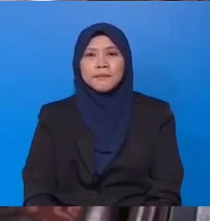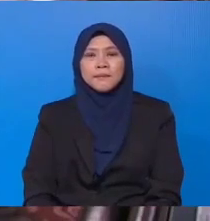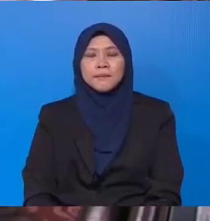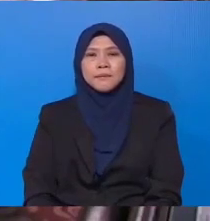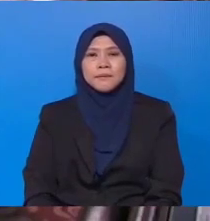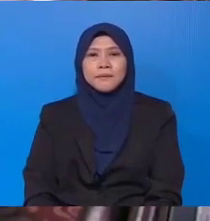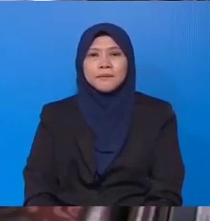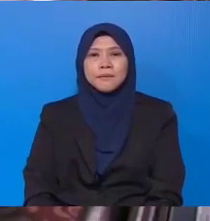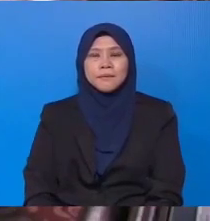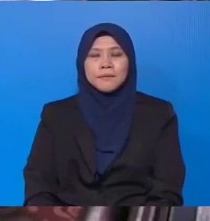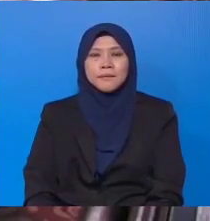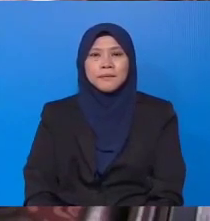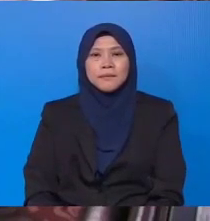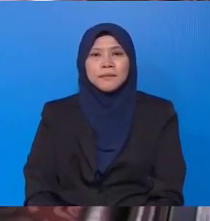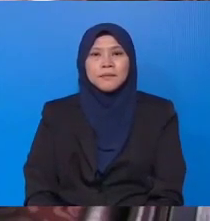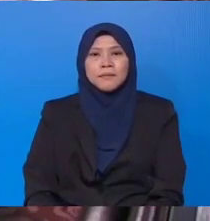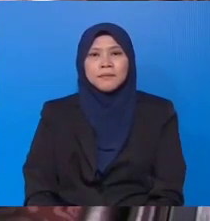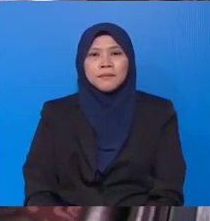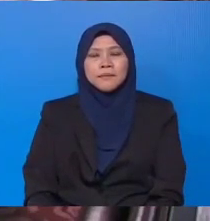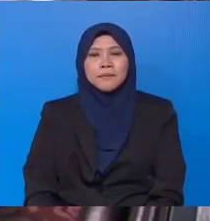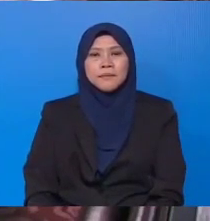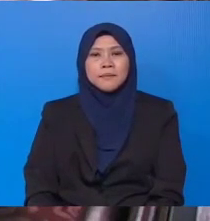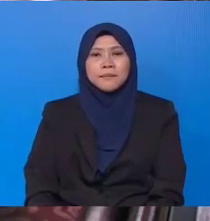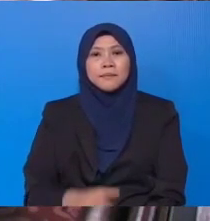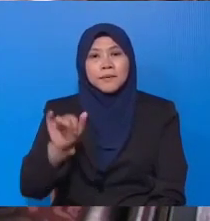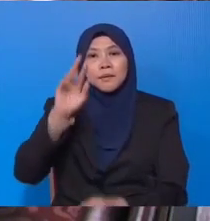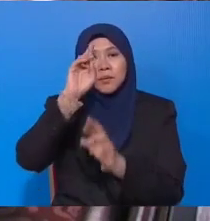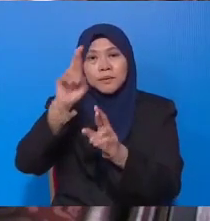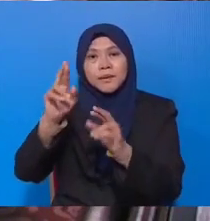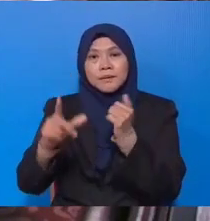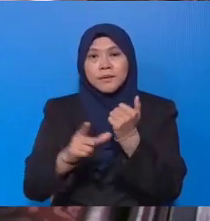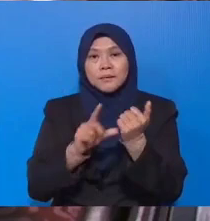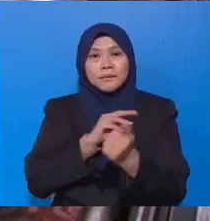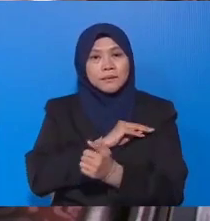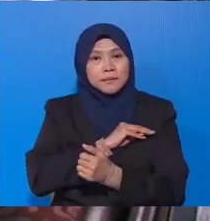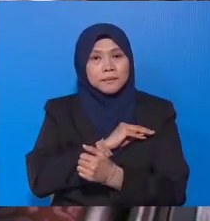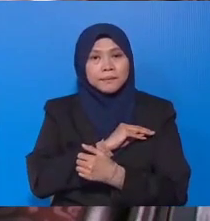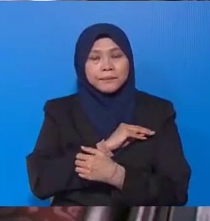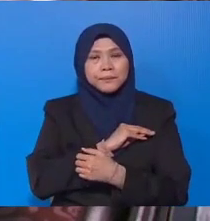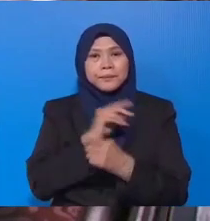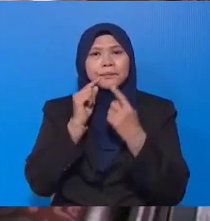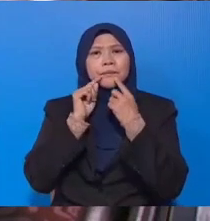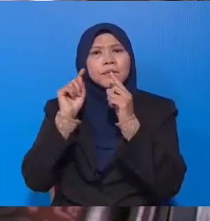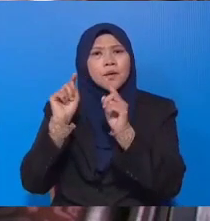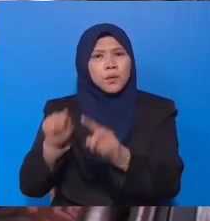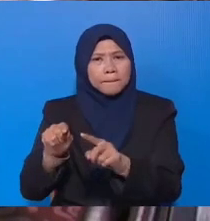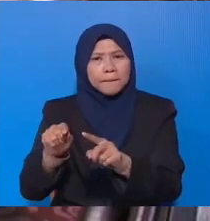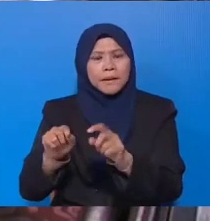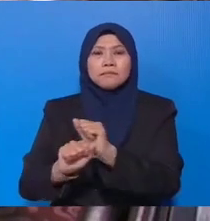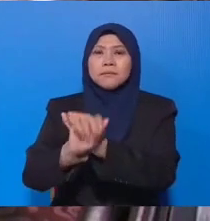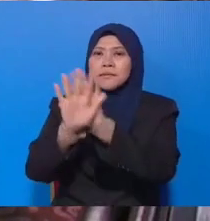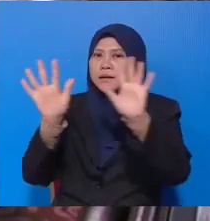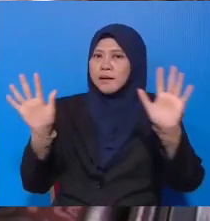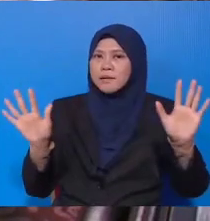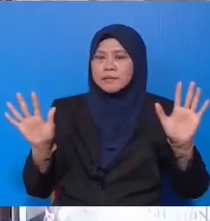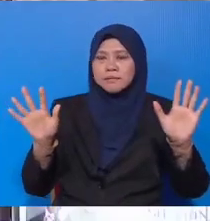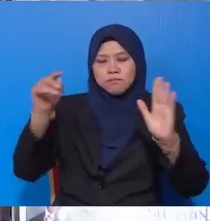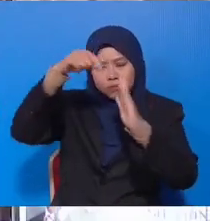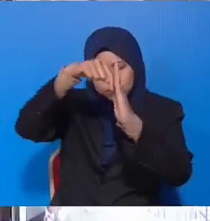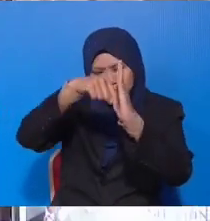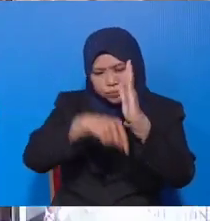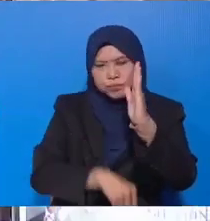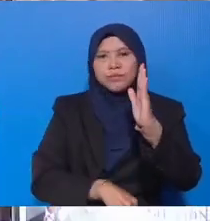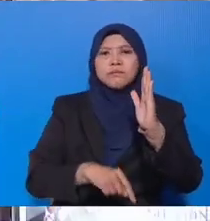hai eh Hai yang permak timbalan menteri Hah jawabannya begitu jelas dan juga